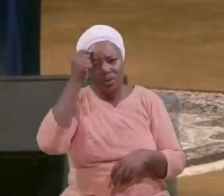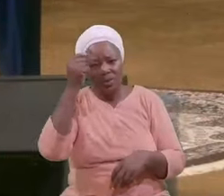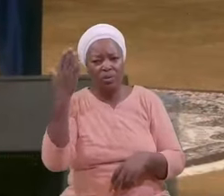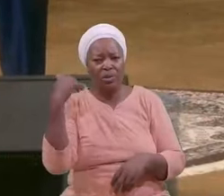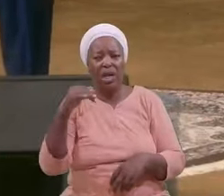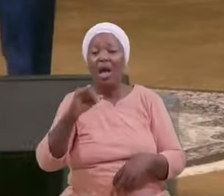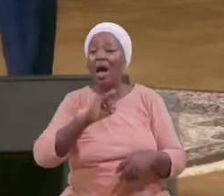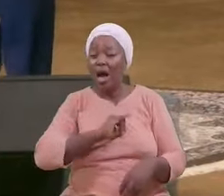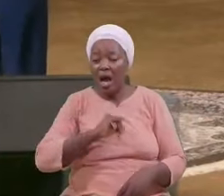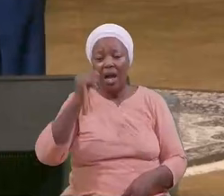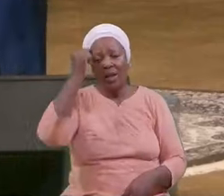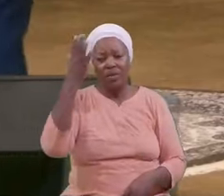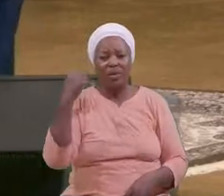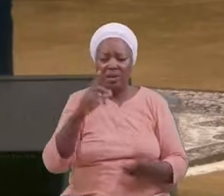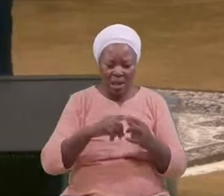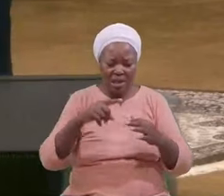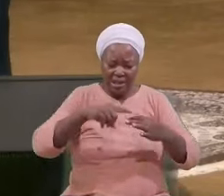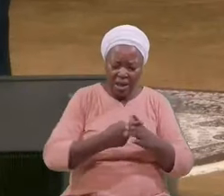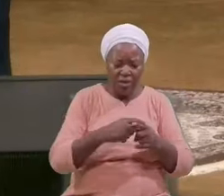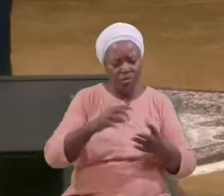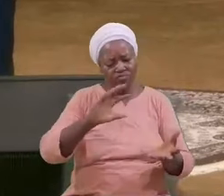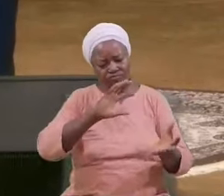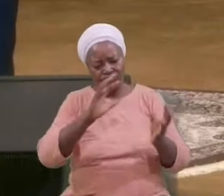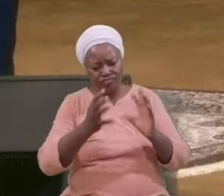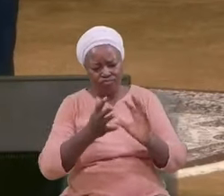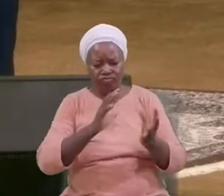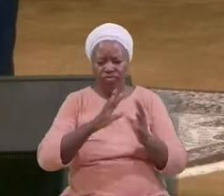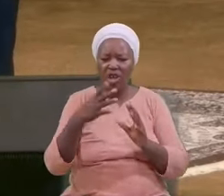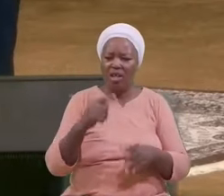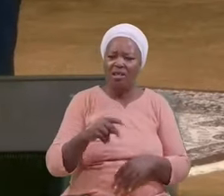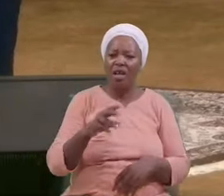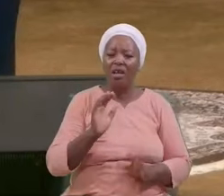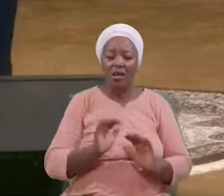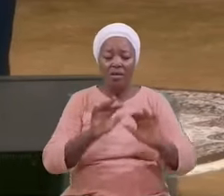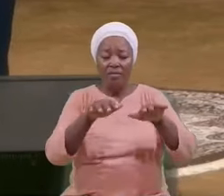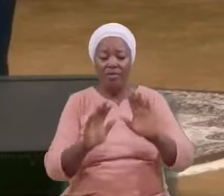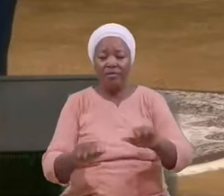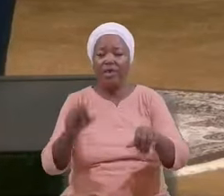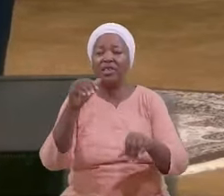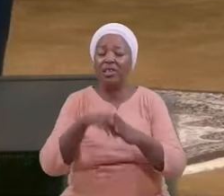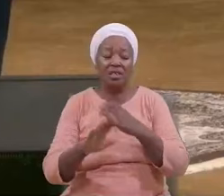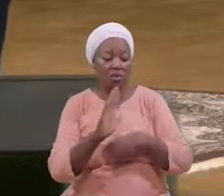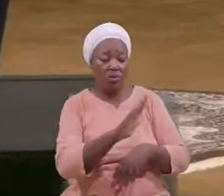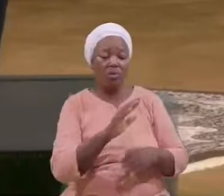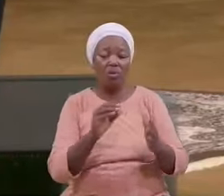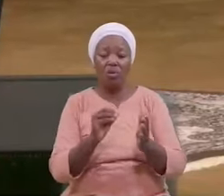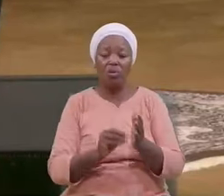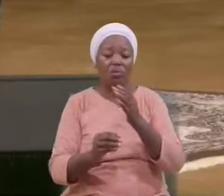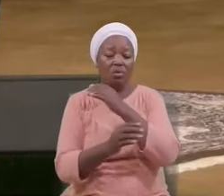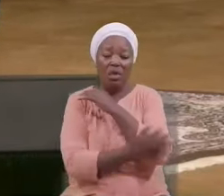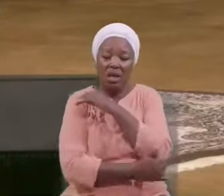il commençait à comparer les fleuves de son pays au